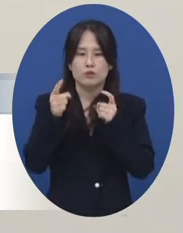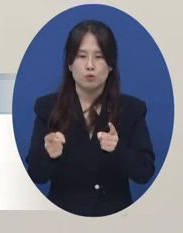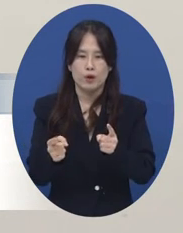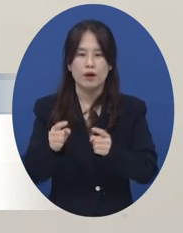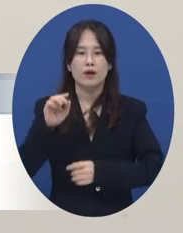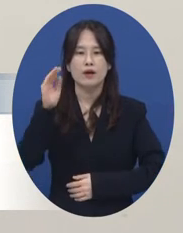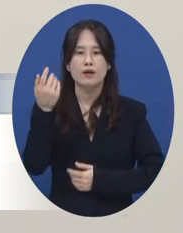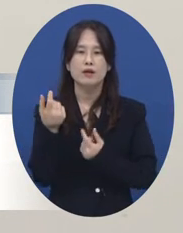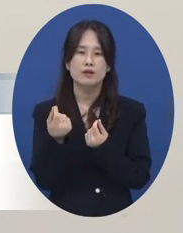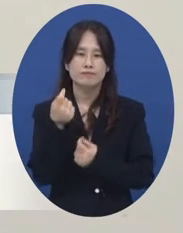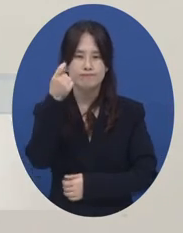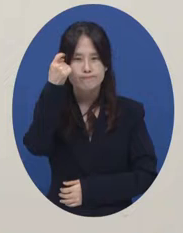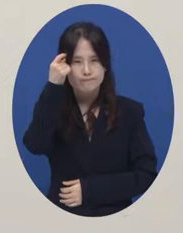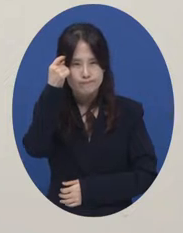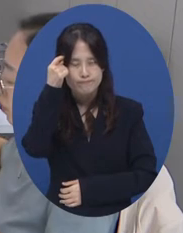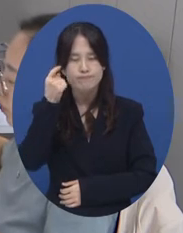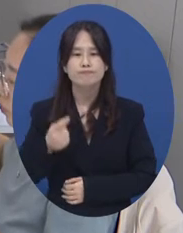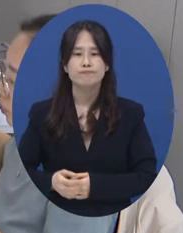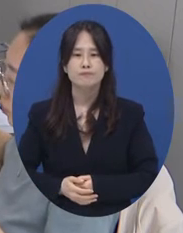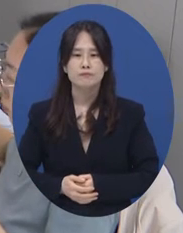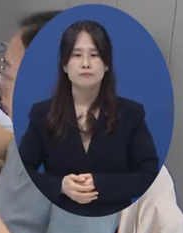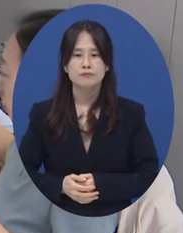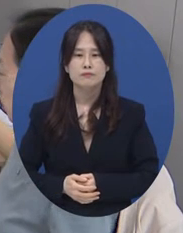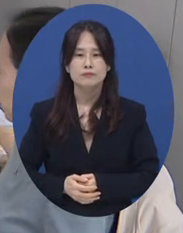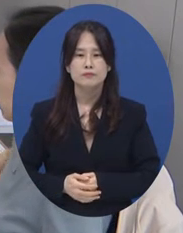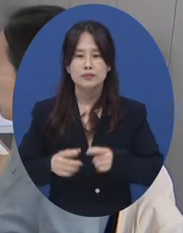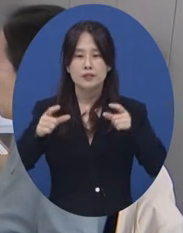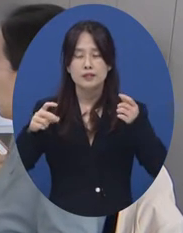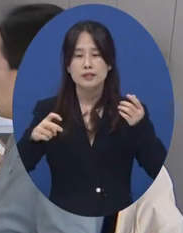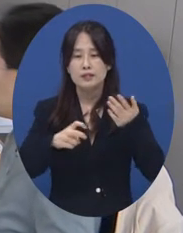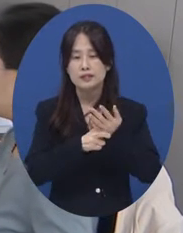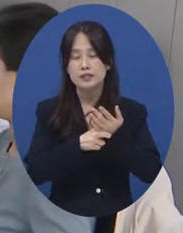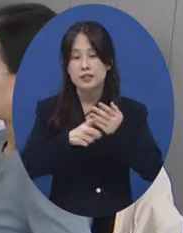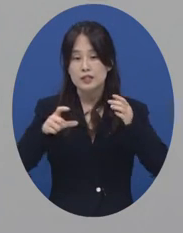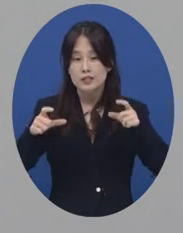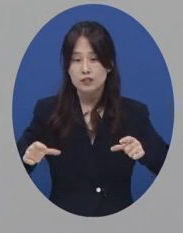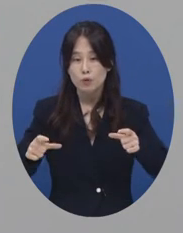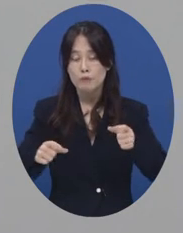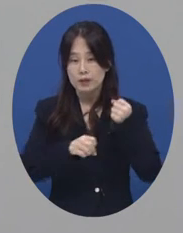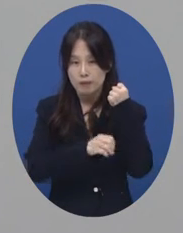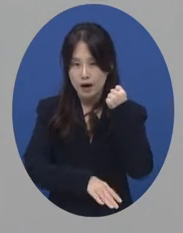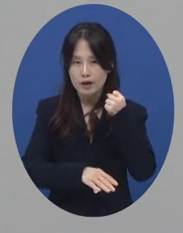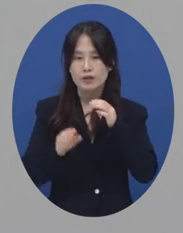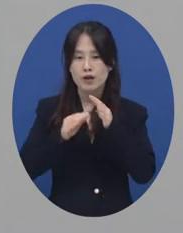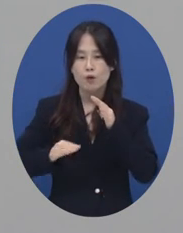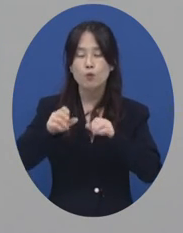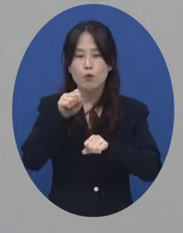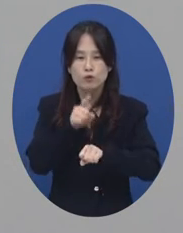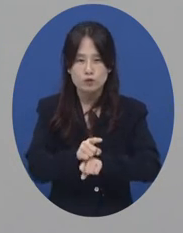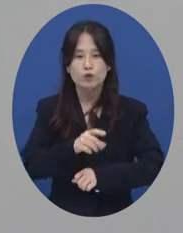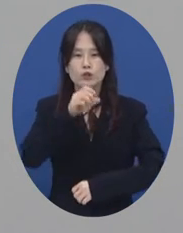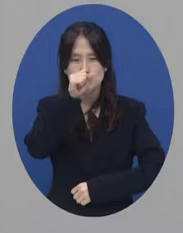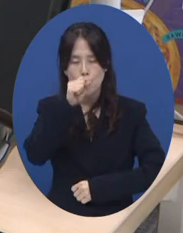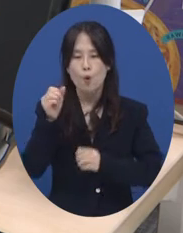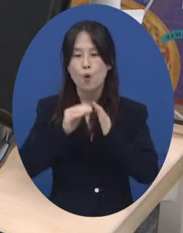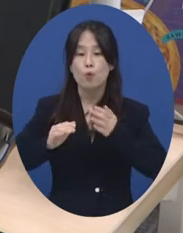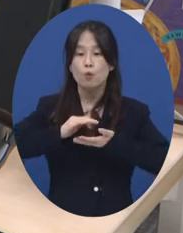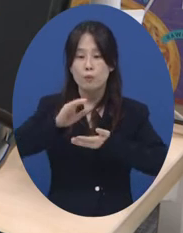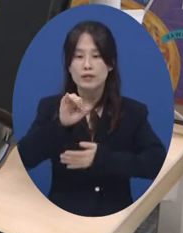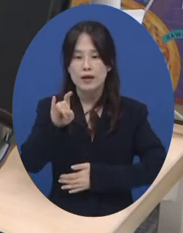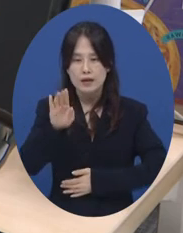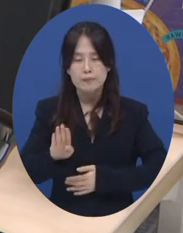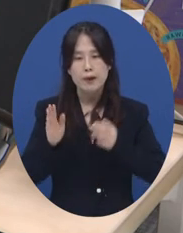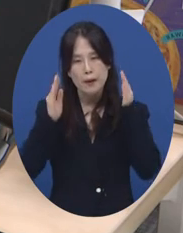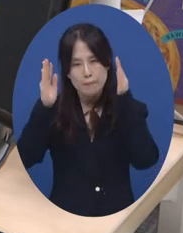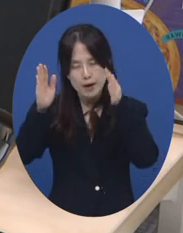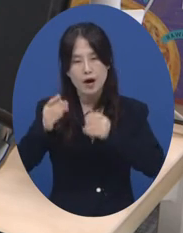장이 되지 않을까 이렇게 생각합니다 지역화폐 를 기반으로 해 공공성이 한층 더 짙은 00 배다 라벨 방향성을 제시한